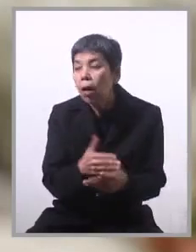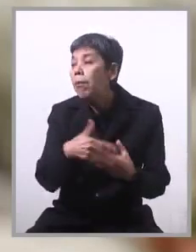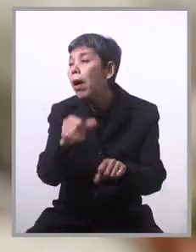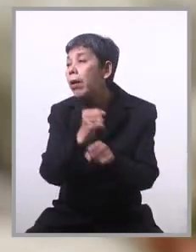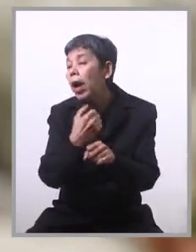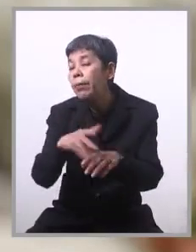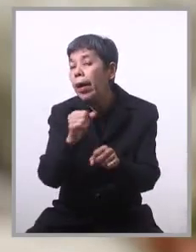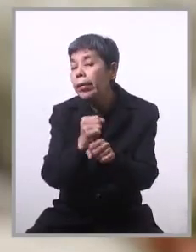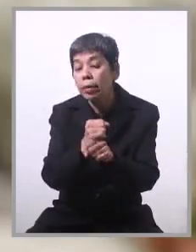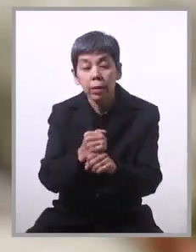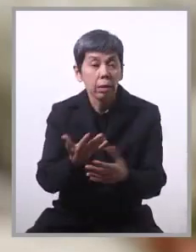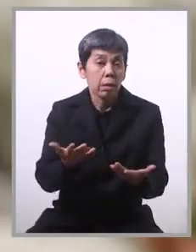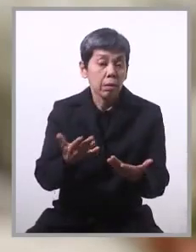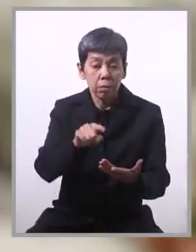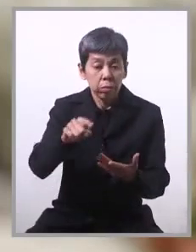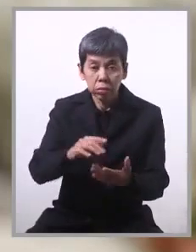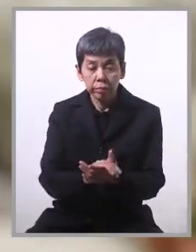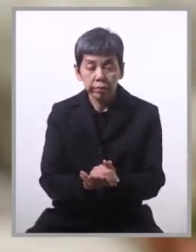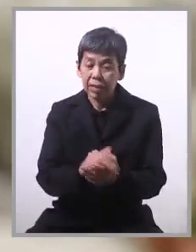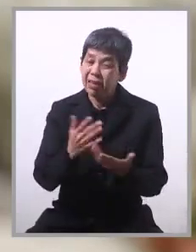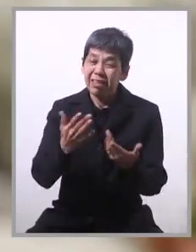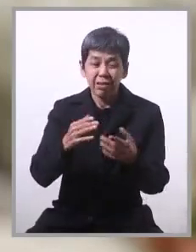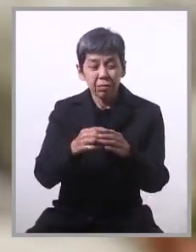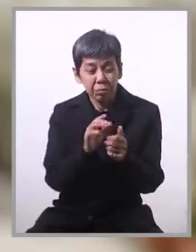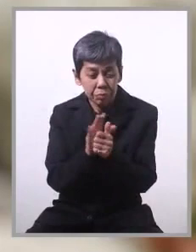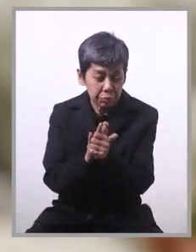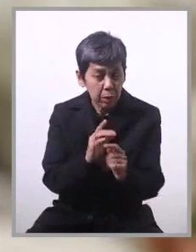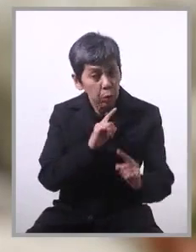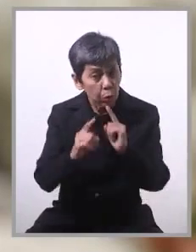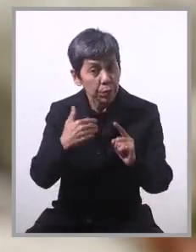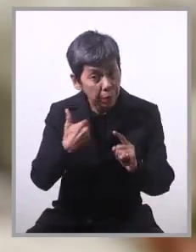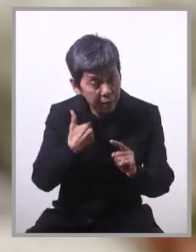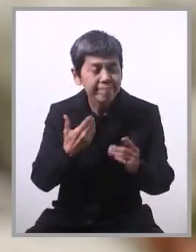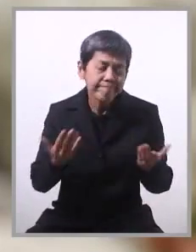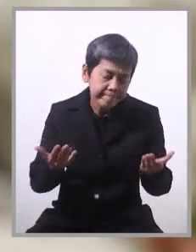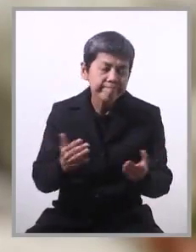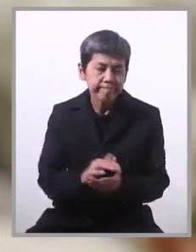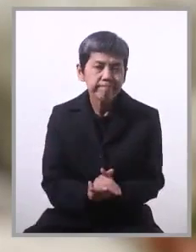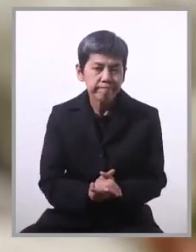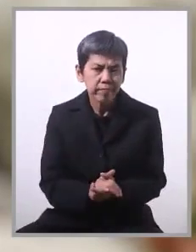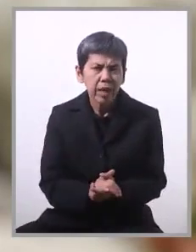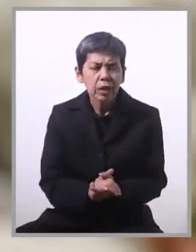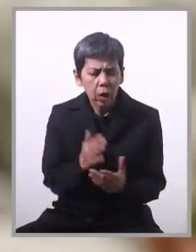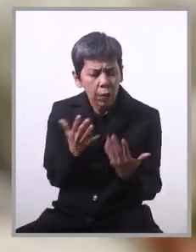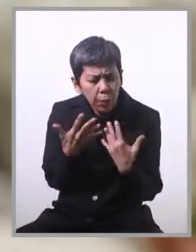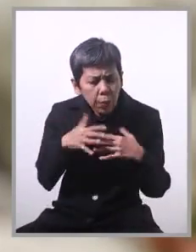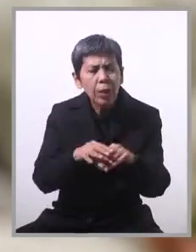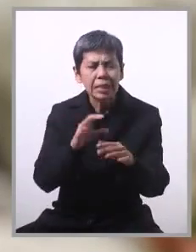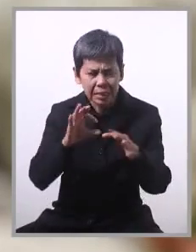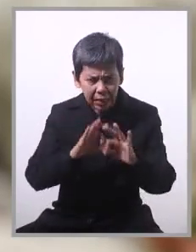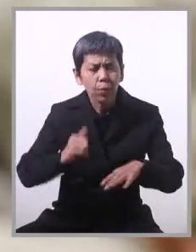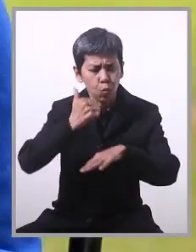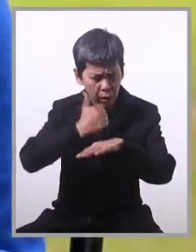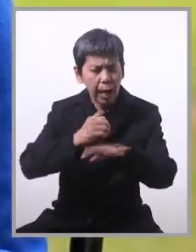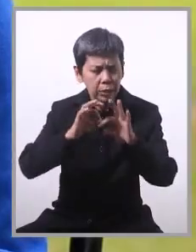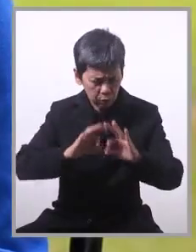ให้กับเพื่อนร่วมงานและเพื่อนงานอะให้ความอบอุ่นเขาไหมอะไรประมาณเนี้ยค่ะคนจะอยู่ได้ไม่ได้มันอยู่ที่หัวหน้า